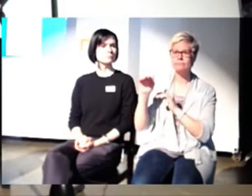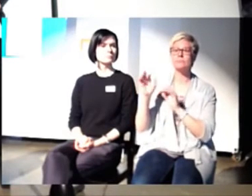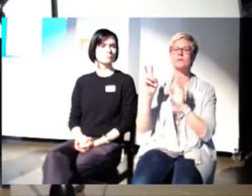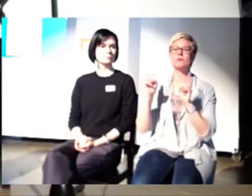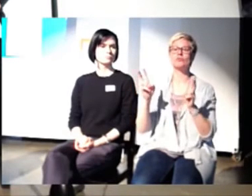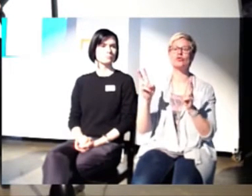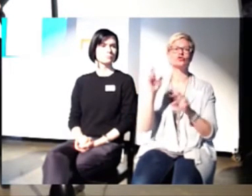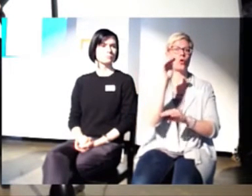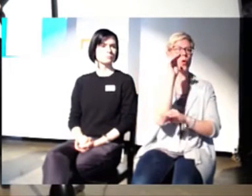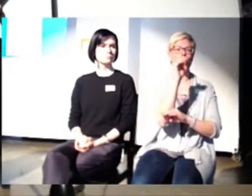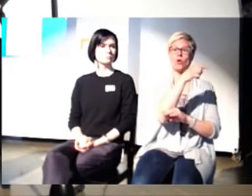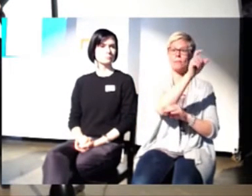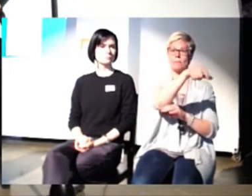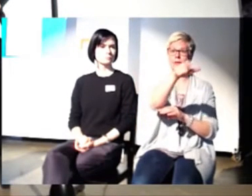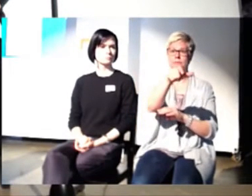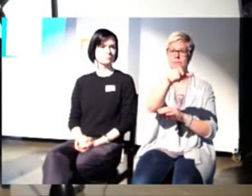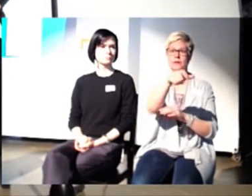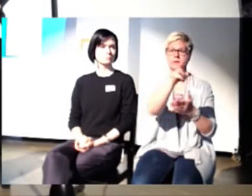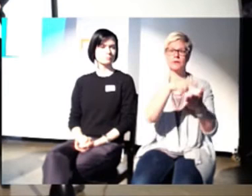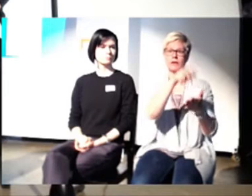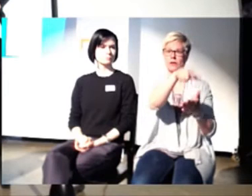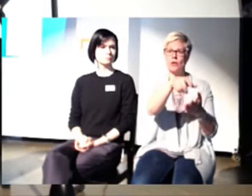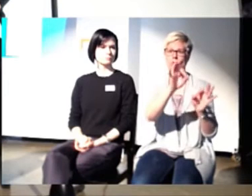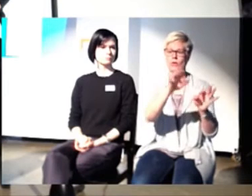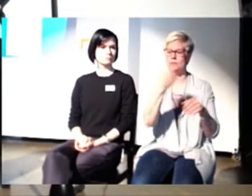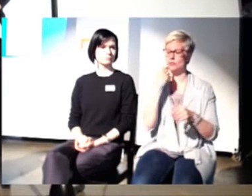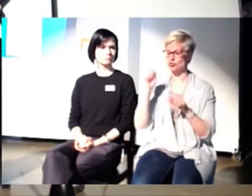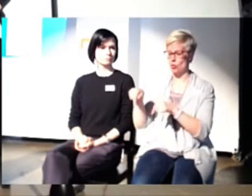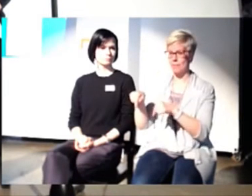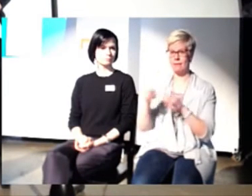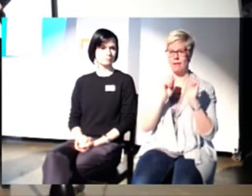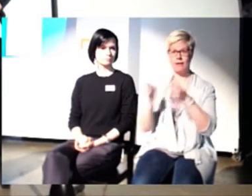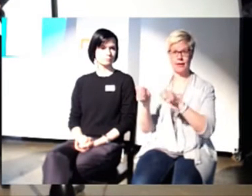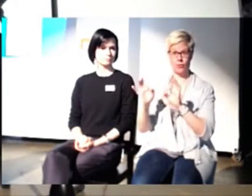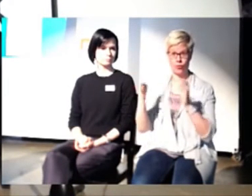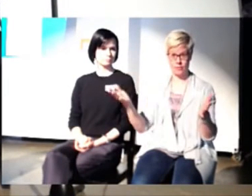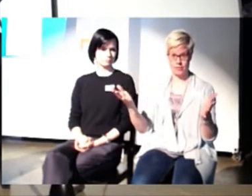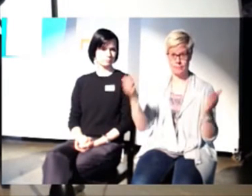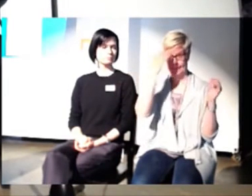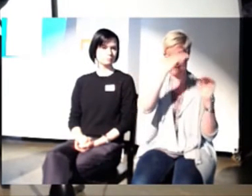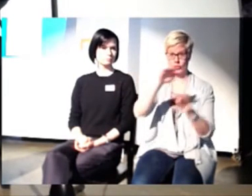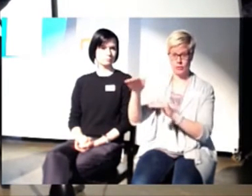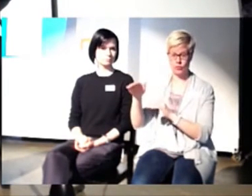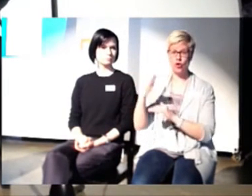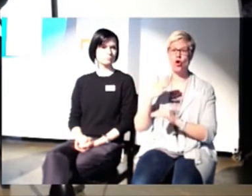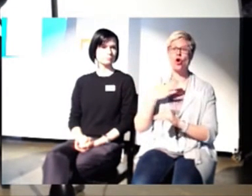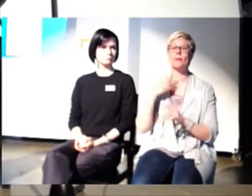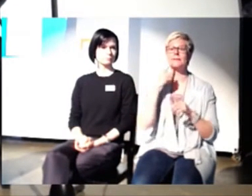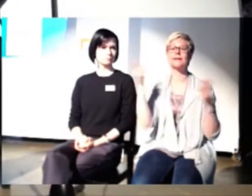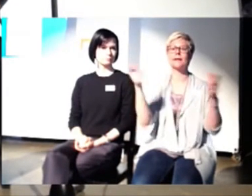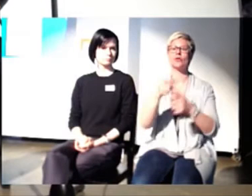ulkomaisille taiteilijoille, miten he voivat hakea näihin suomalaisiin residensseihin. Eli meidän säätiön www-sivuilla